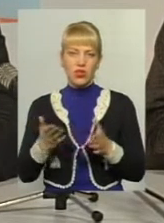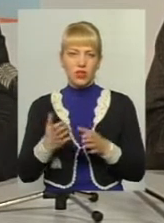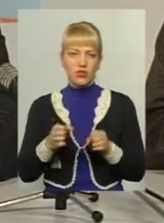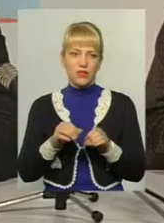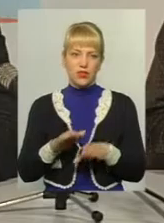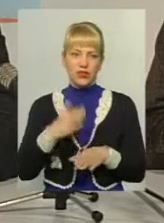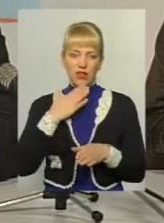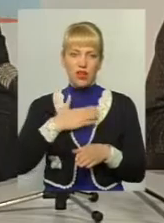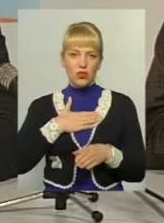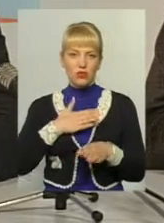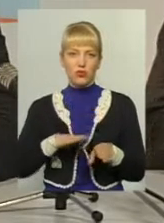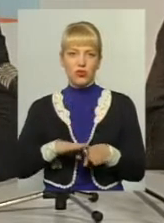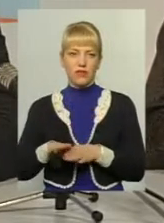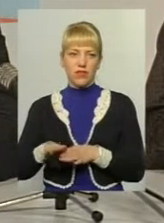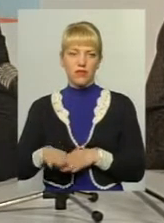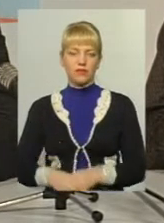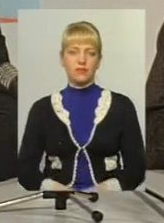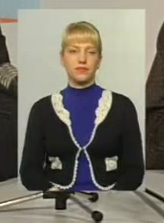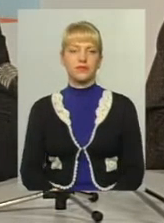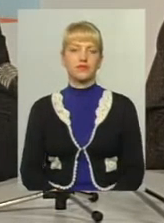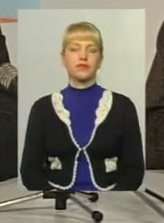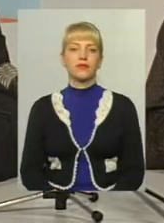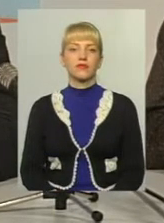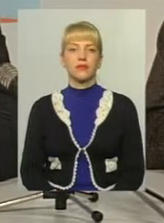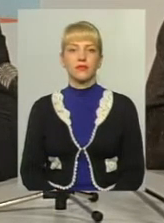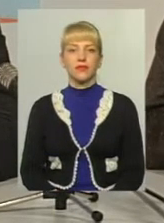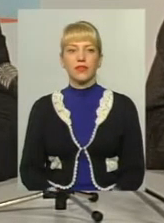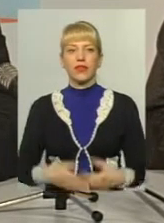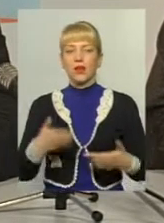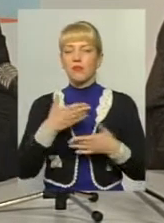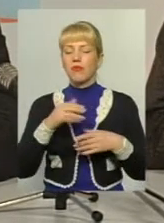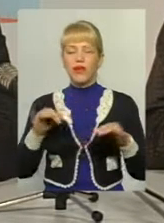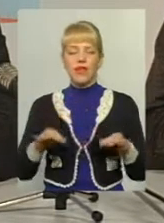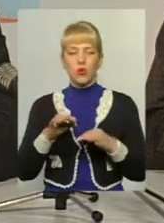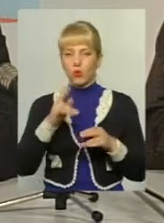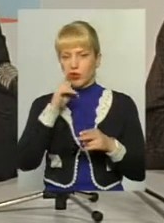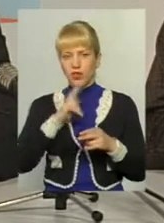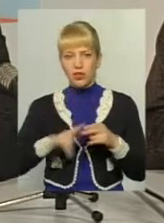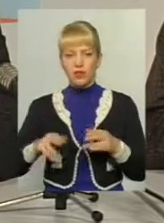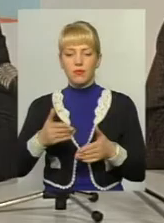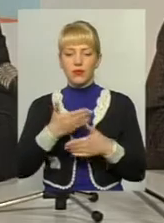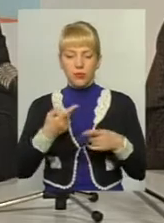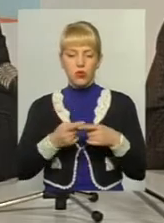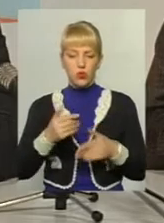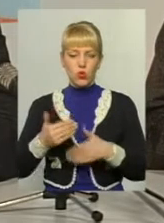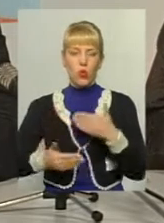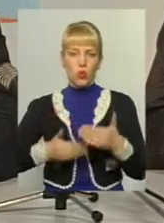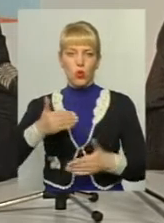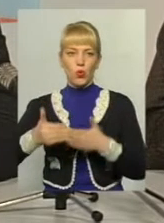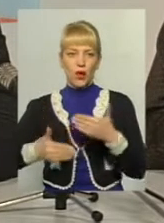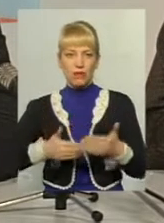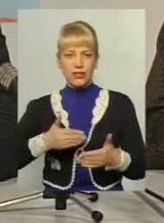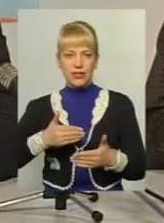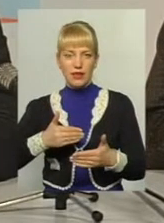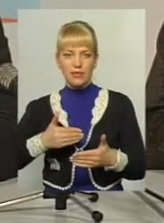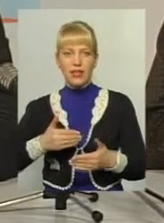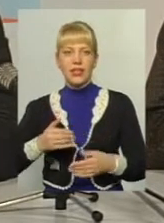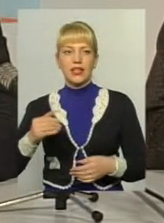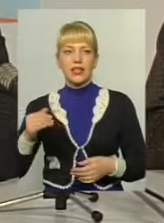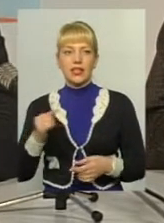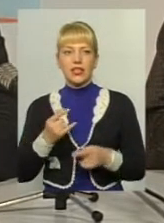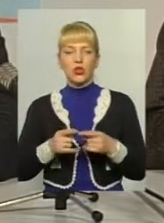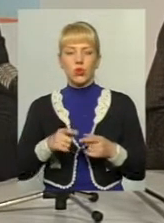питаннях вдається. І ми робимо все для того, щоб покращити, да, там, ті питання, які не вирішуються